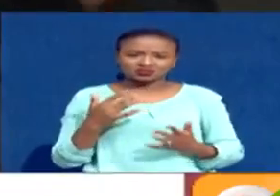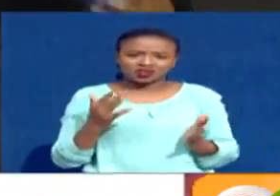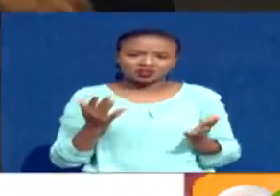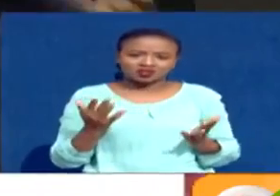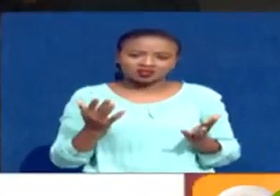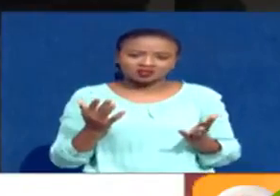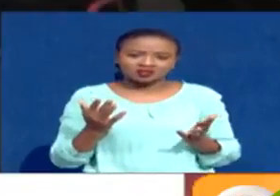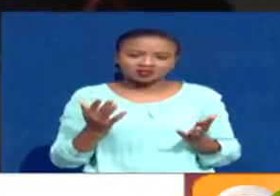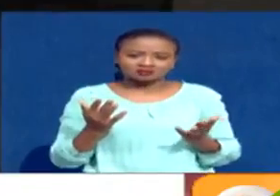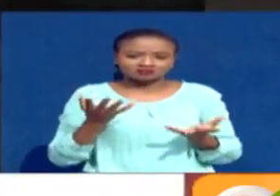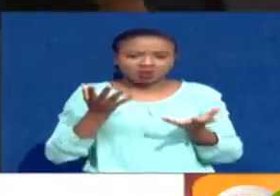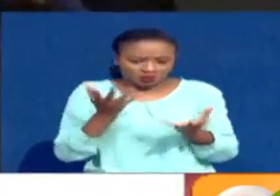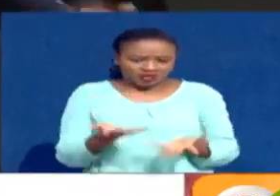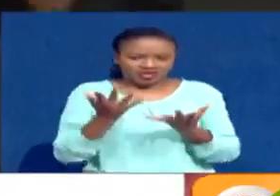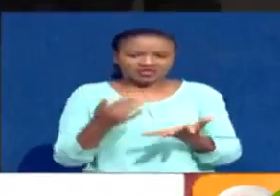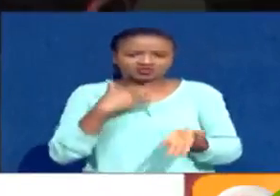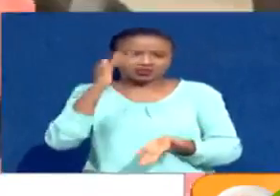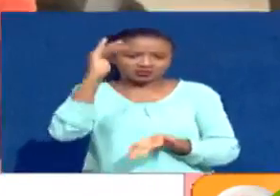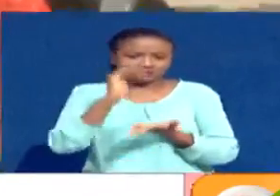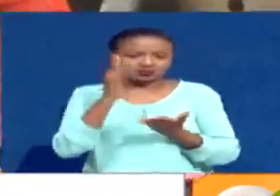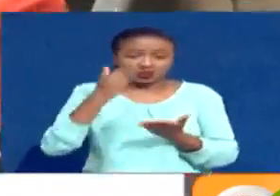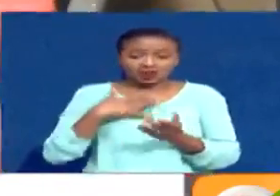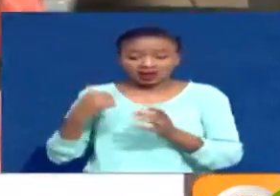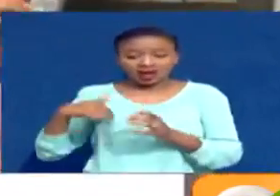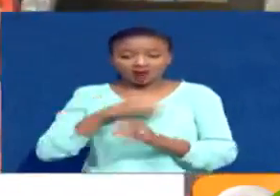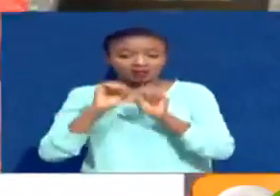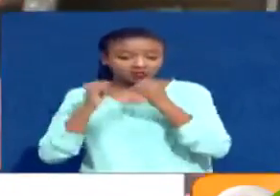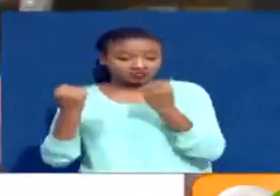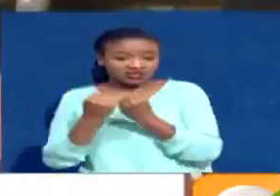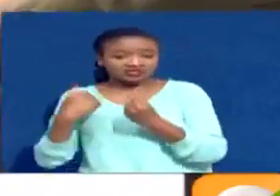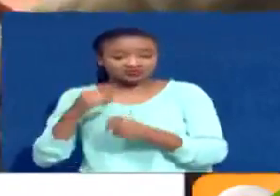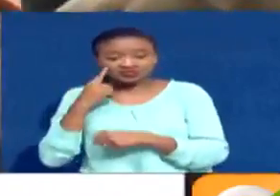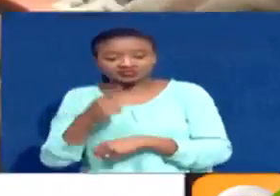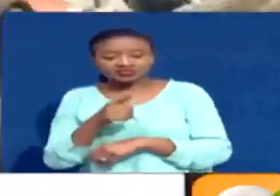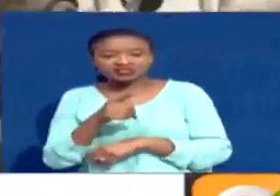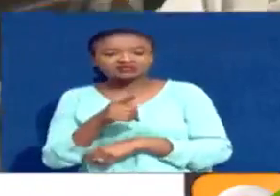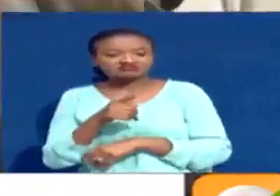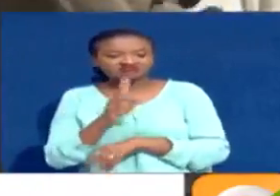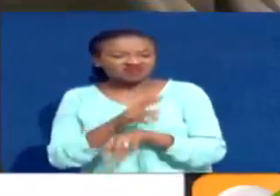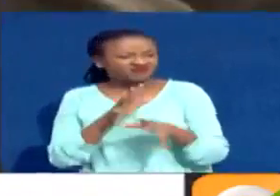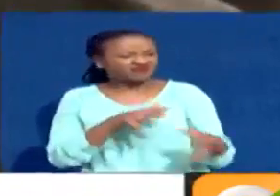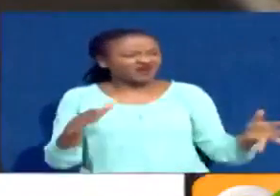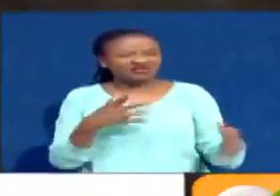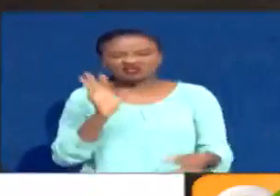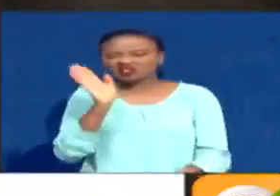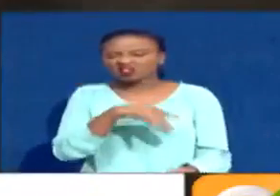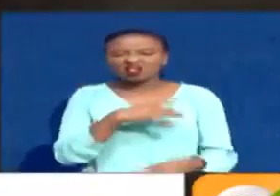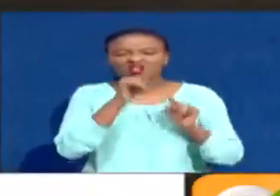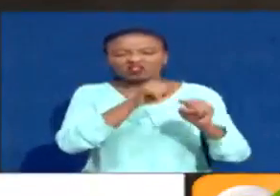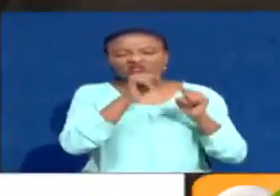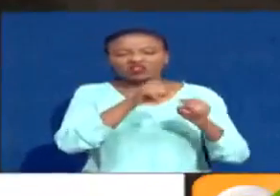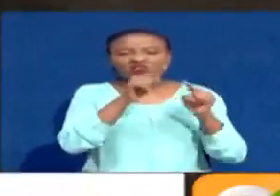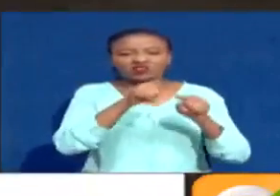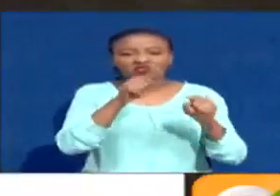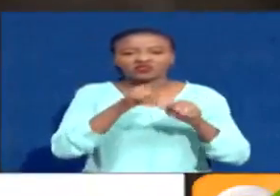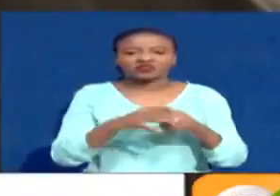kureduce kilo because kwa society yetu pia kuna kuanga na that body shaming pia ni nyingi. Kuna wenye wanakuambia